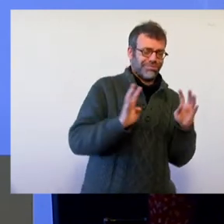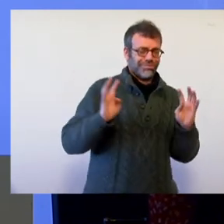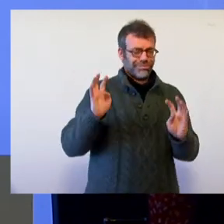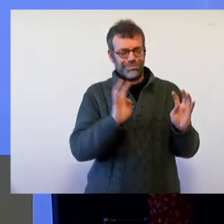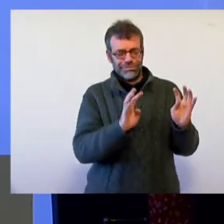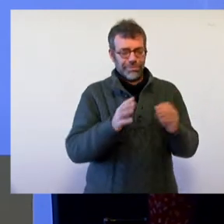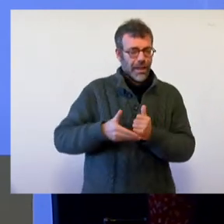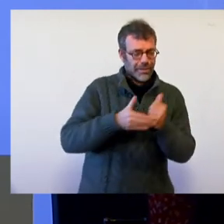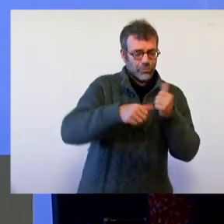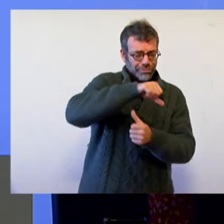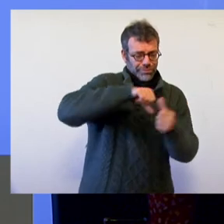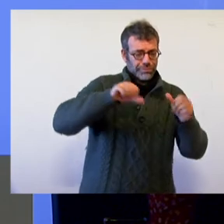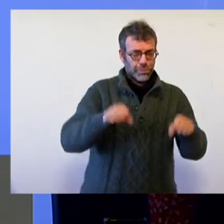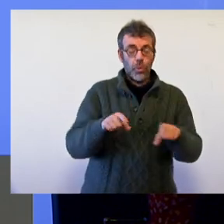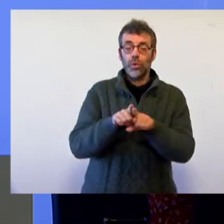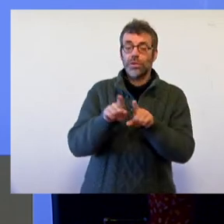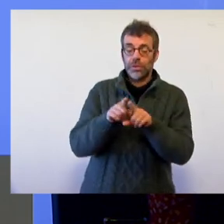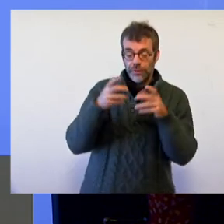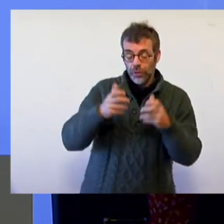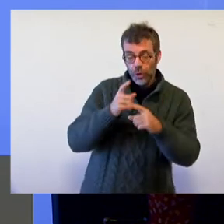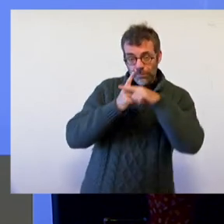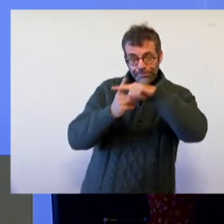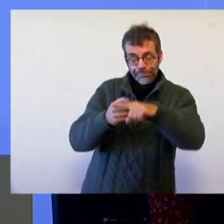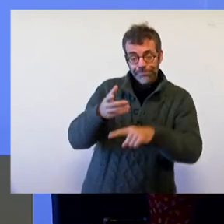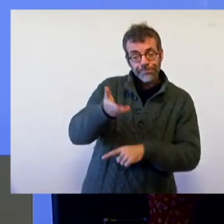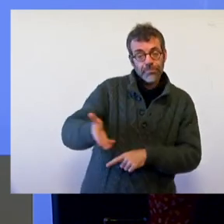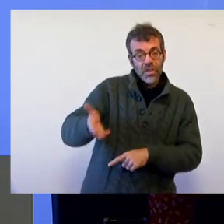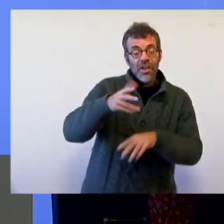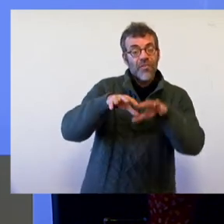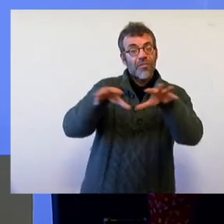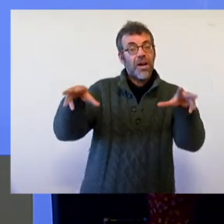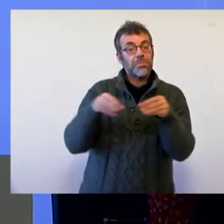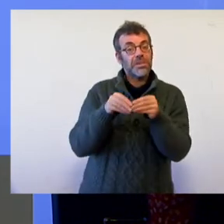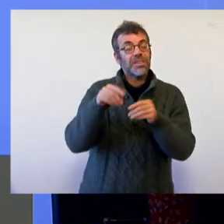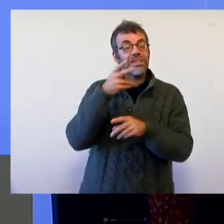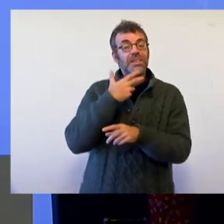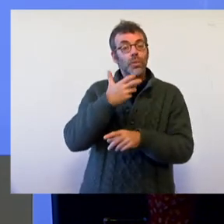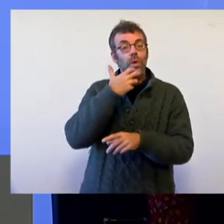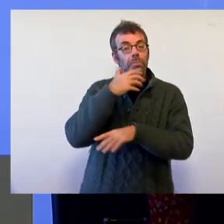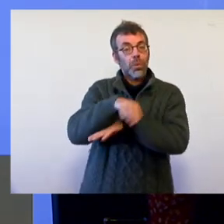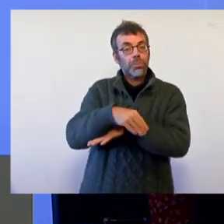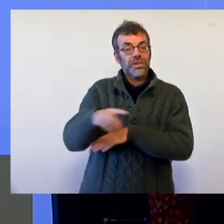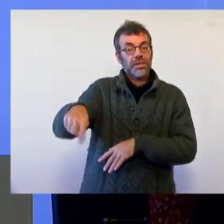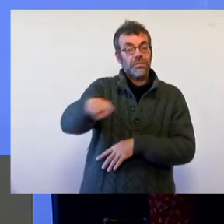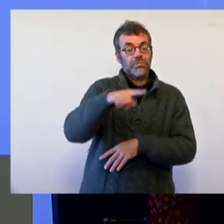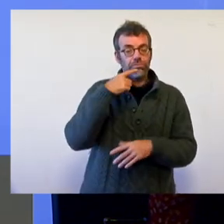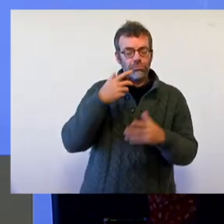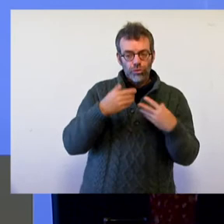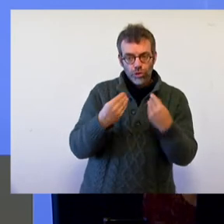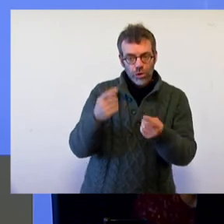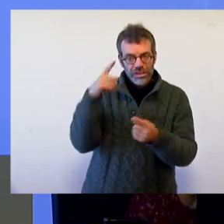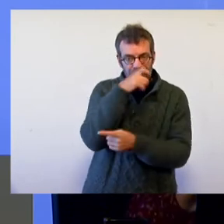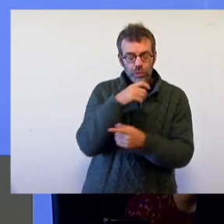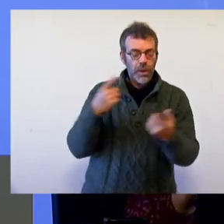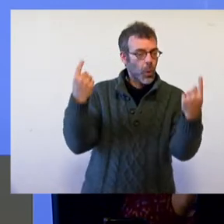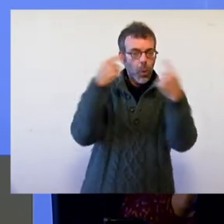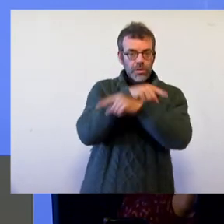les familles montpelliéraines, puisque là, il s'agit de la commune, ne puissent pas se sentir en difficulté. Et